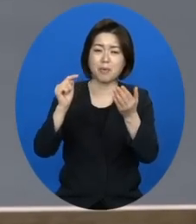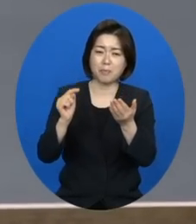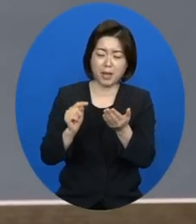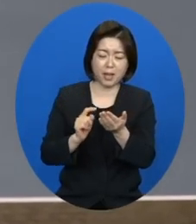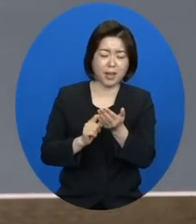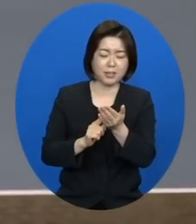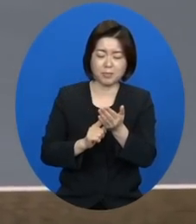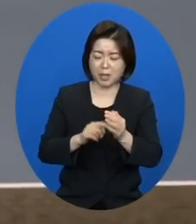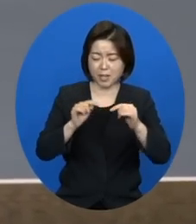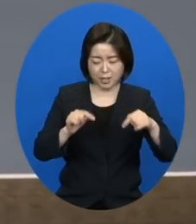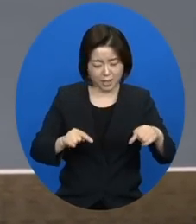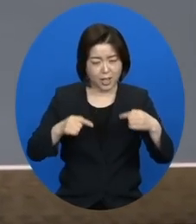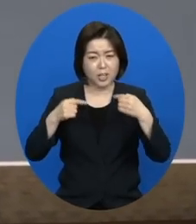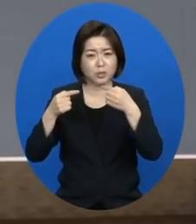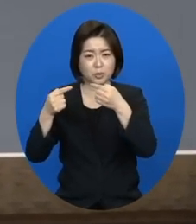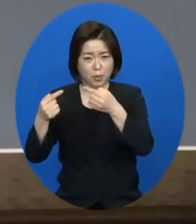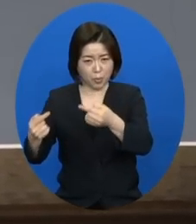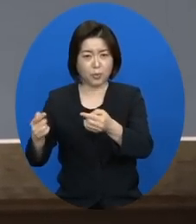주님의 마음에